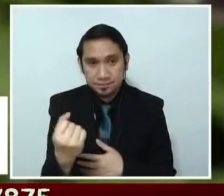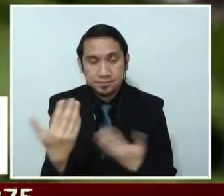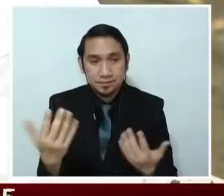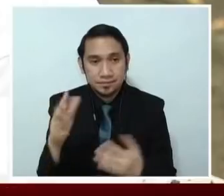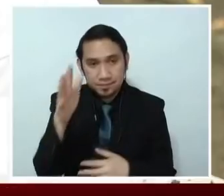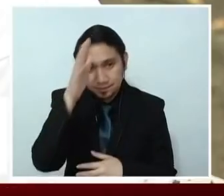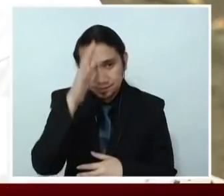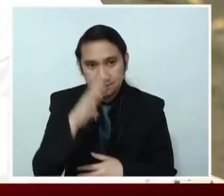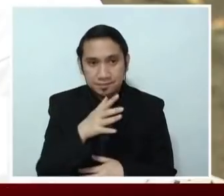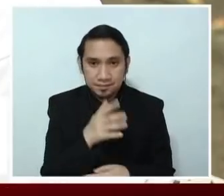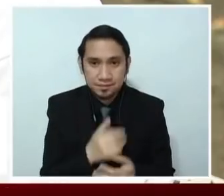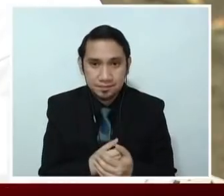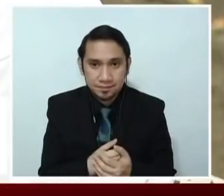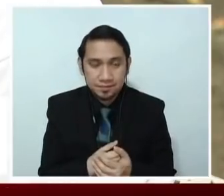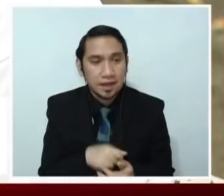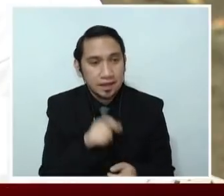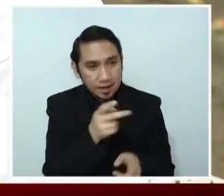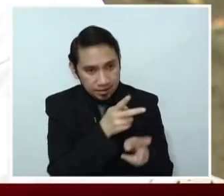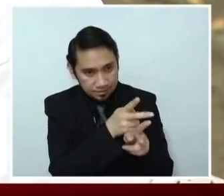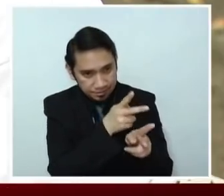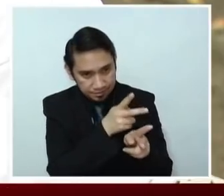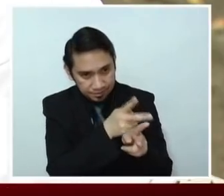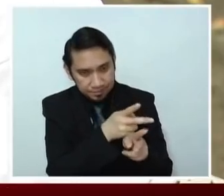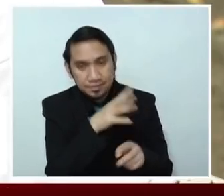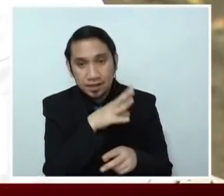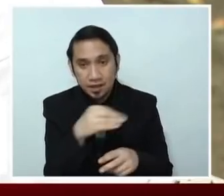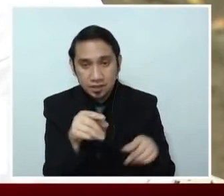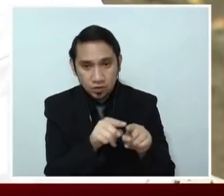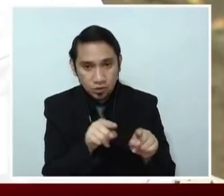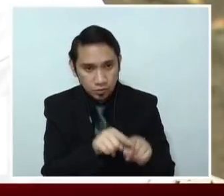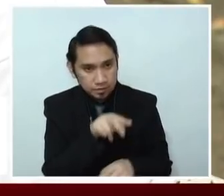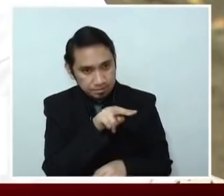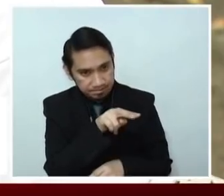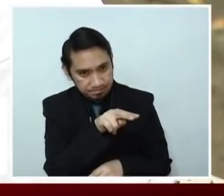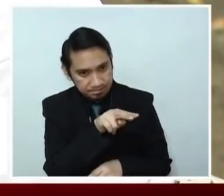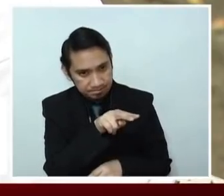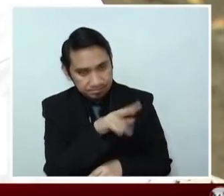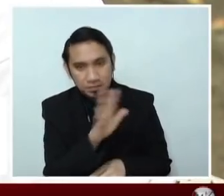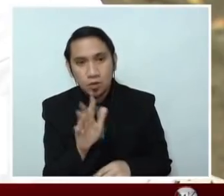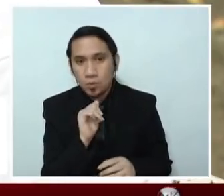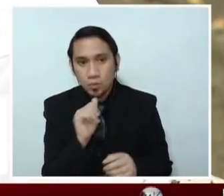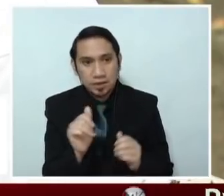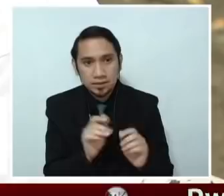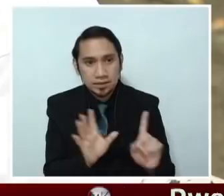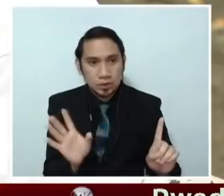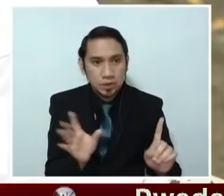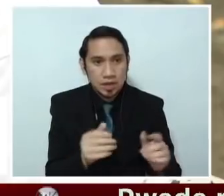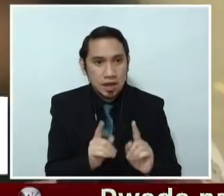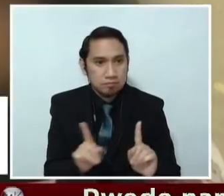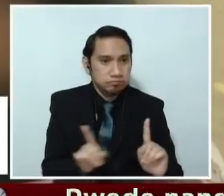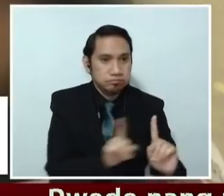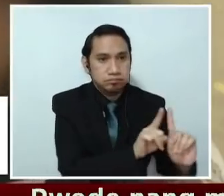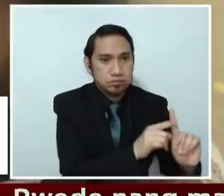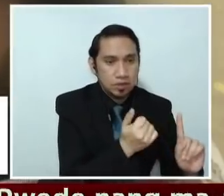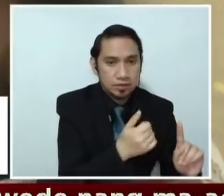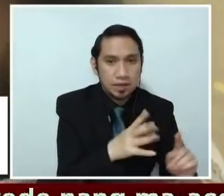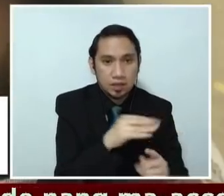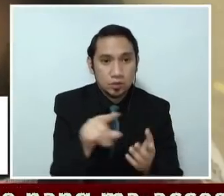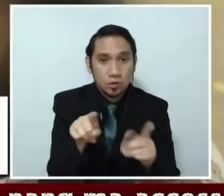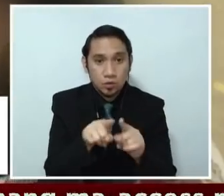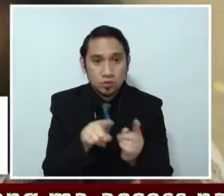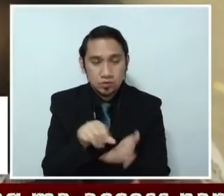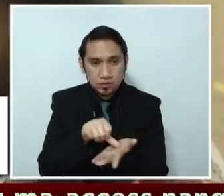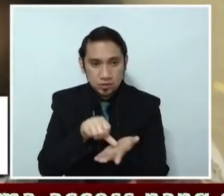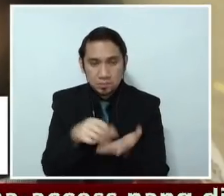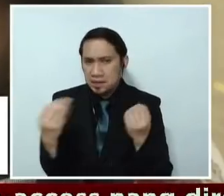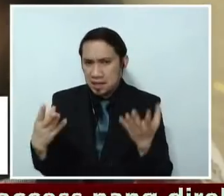magulang. Gabayan lang at saka laging mo tinitingnan. Huwag lang madikit sa ibang lagi nag-alcohol. Marami kaming dalang alcohol